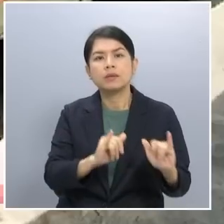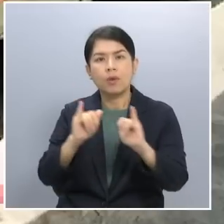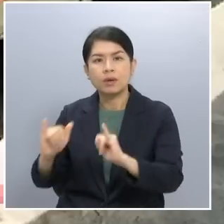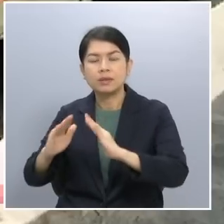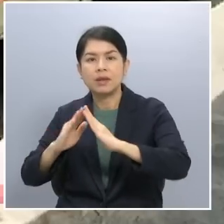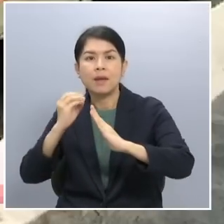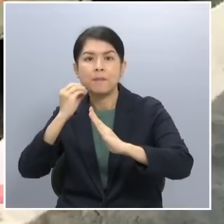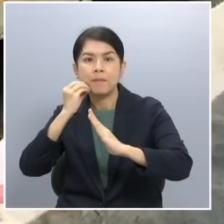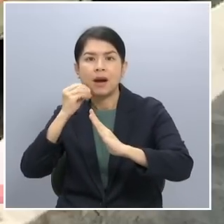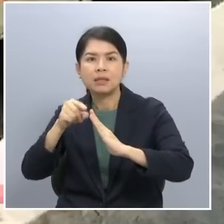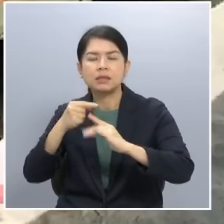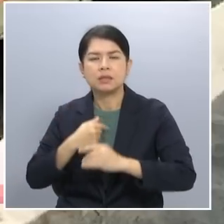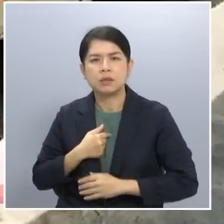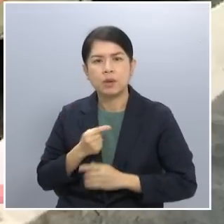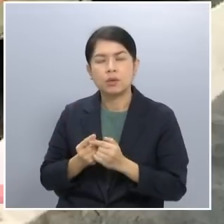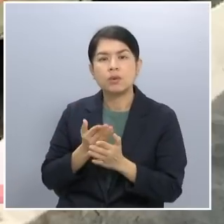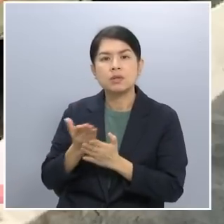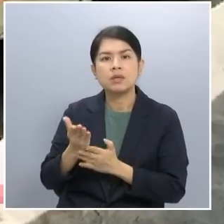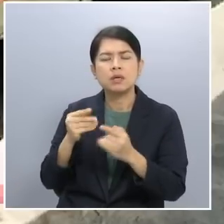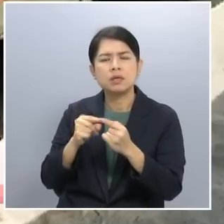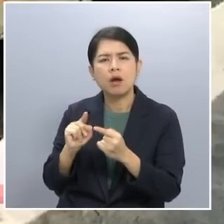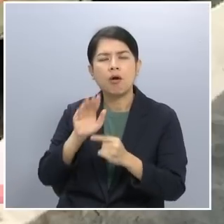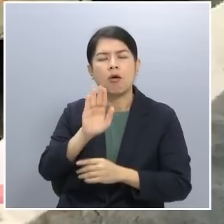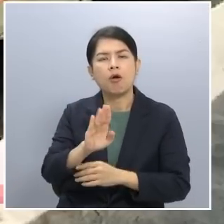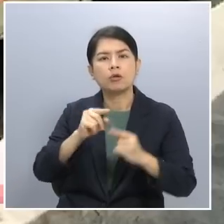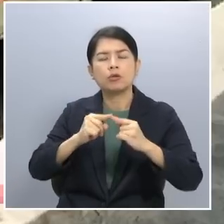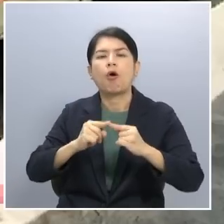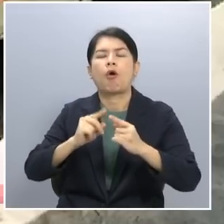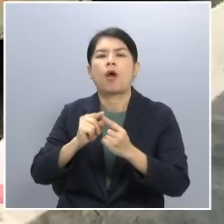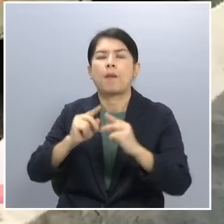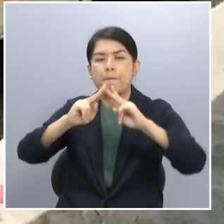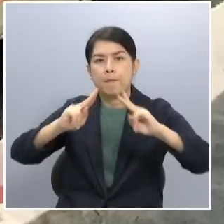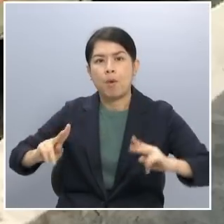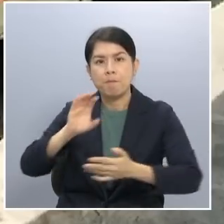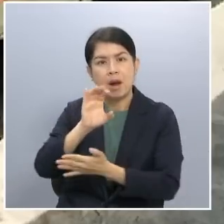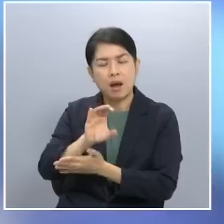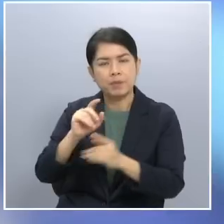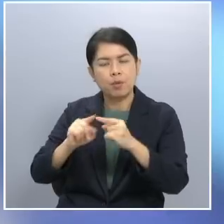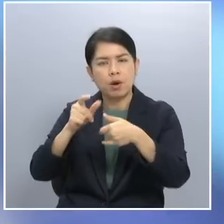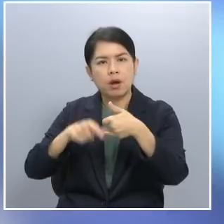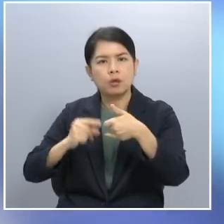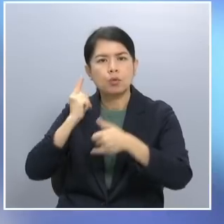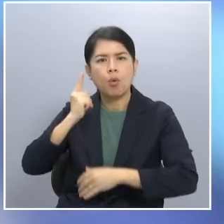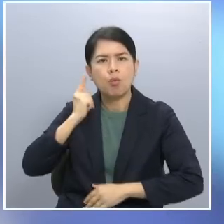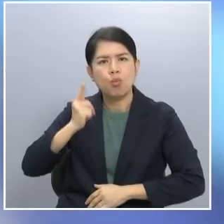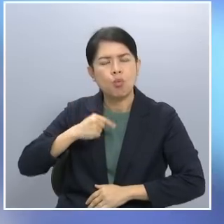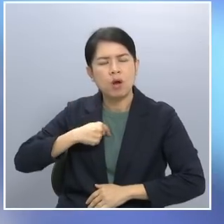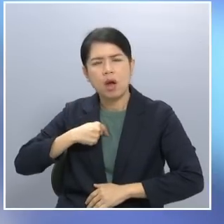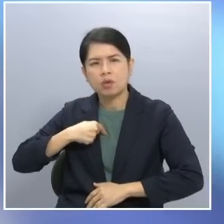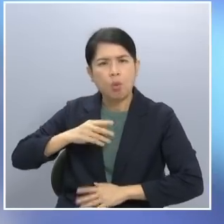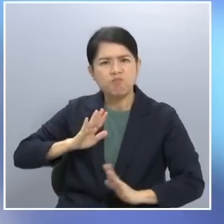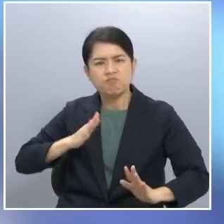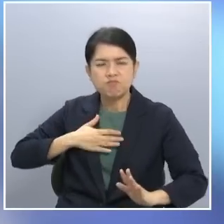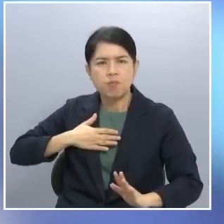ดีแล้วปรากฏคุณลุงเนี่ยไม่ยอมนะฮะก็เลยใช้วุธปืนเนี่ยยิงเข้าไปหลายนัดผู้ชมครับเดี๋ยวล